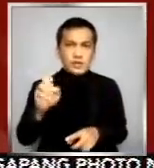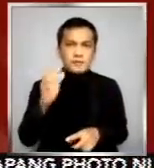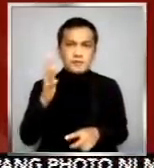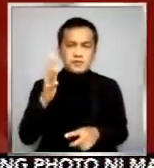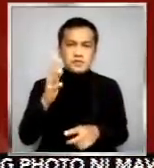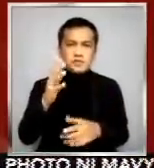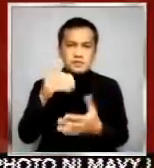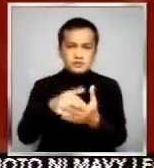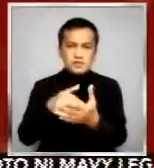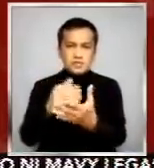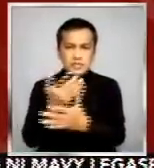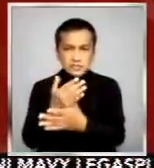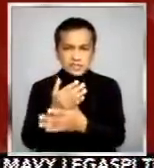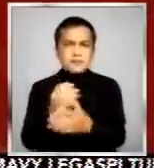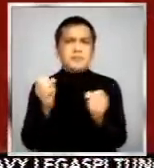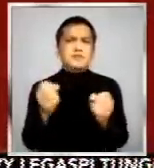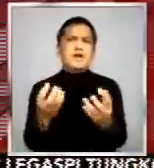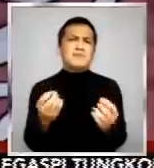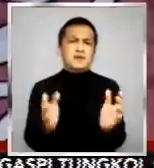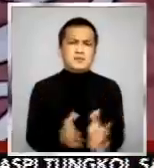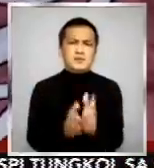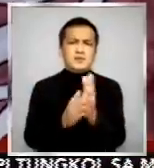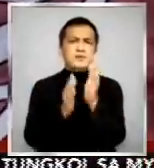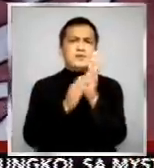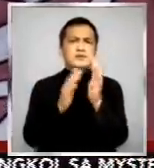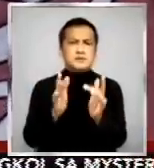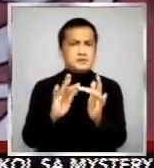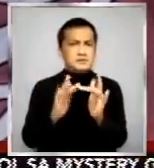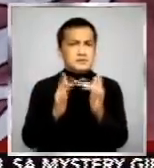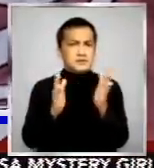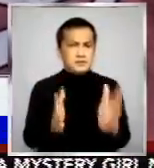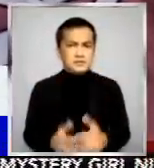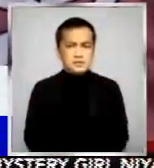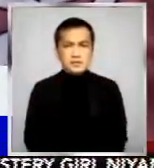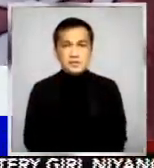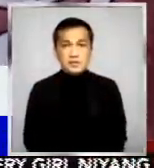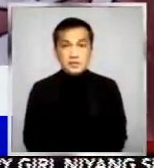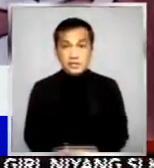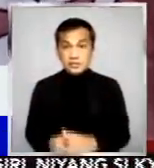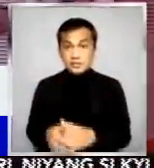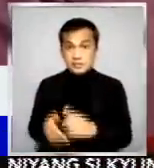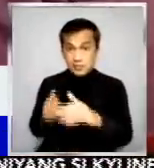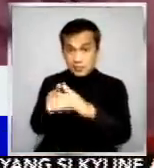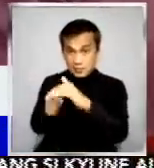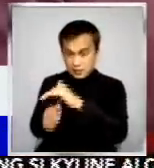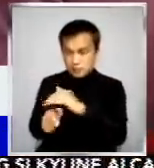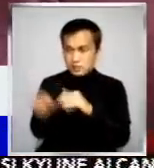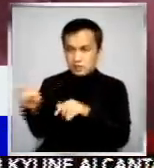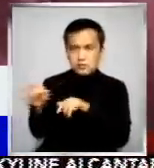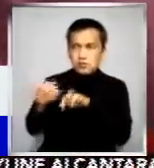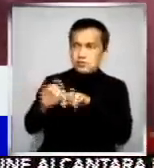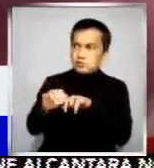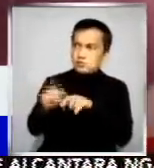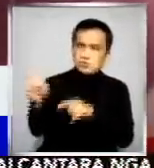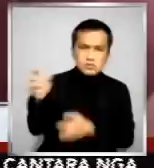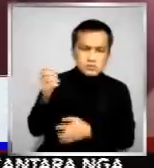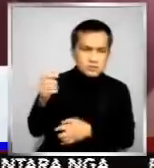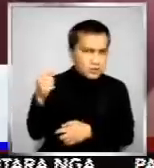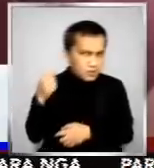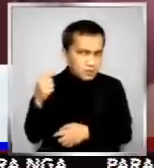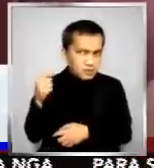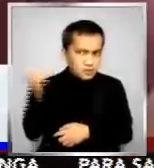papuri mula sa mga netizen. Nasa garahe ako, tumugtog siya doon sa kapitbahay namin. Re-inviting yung